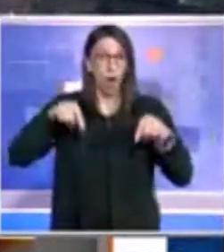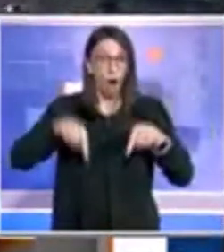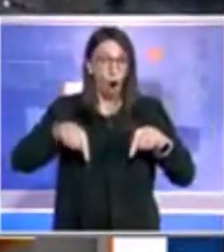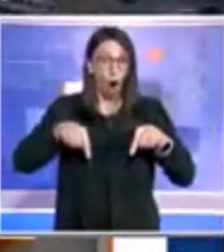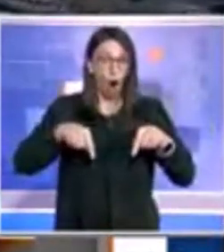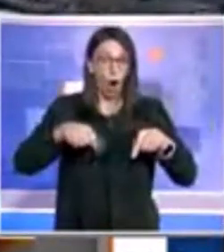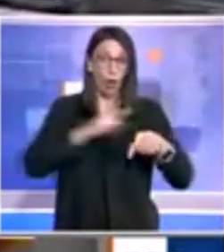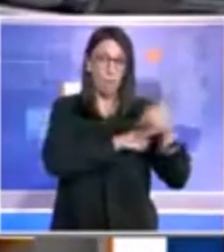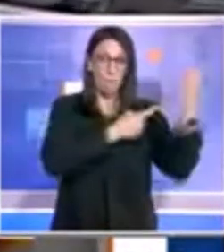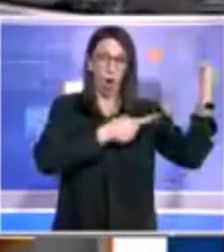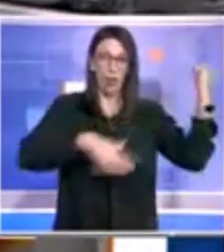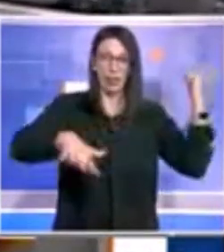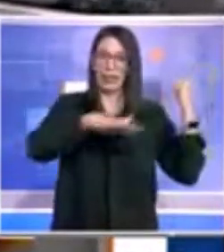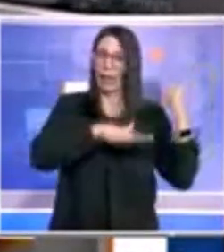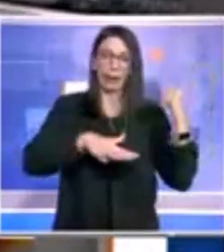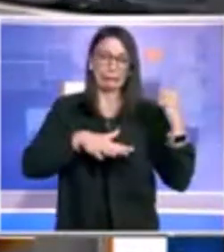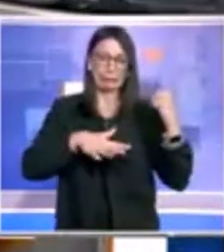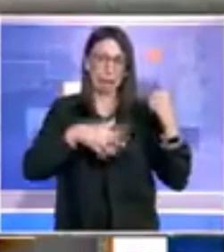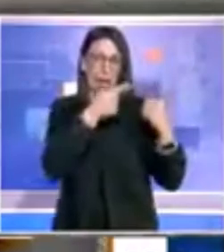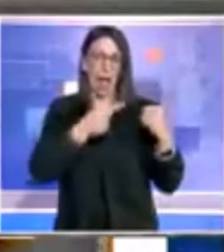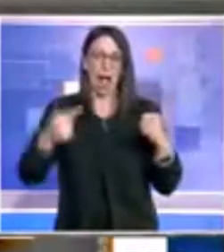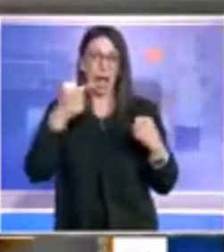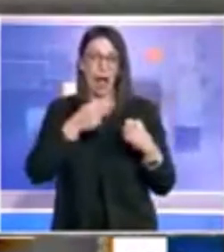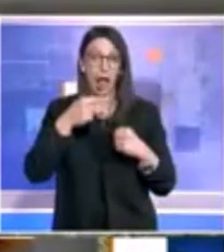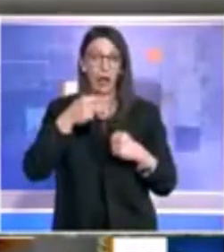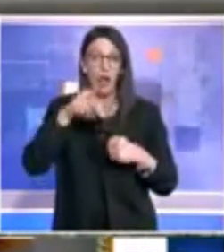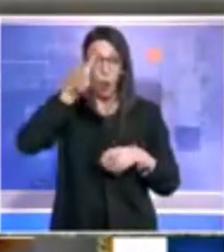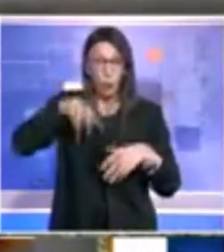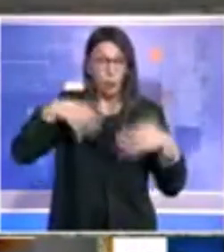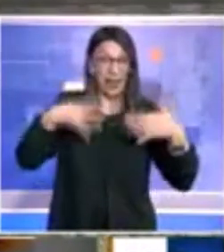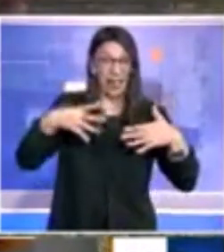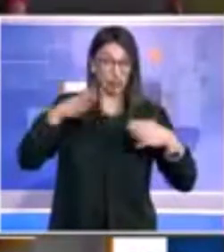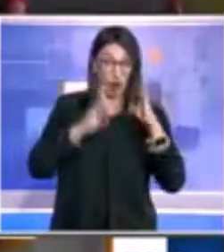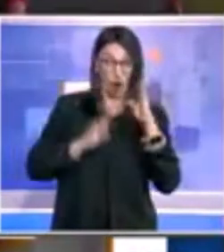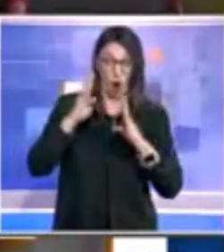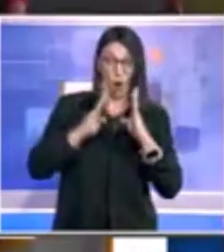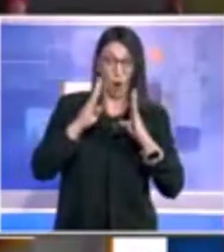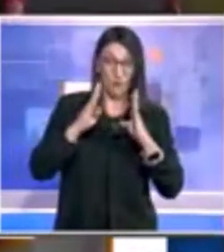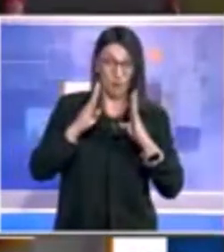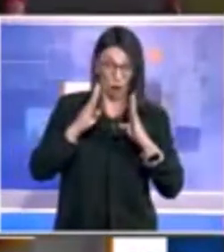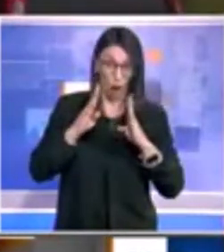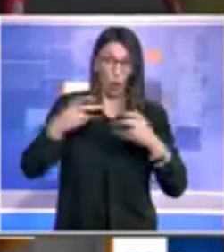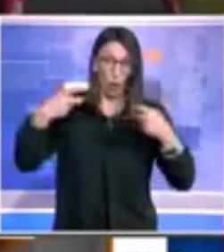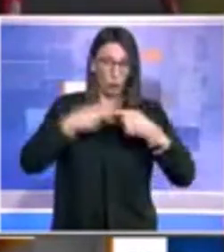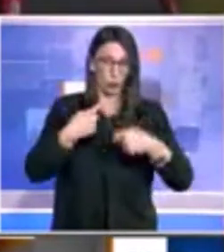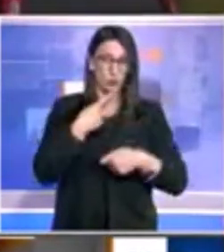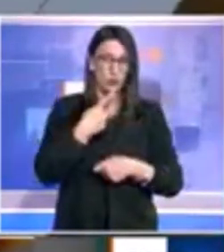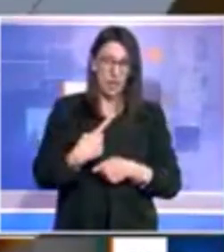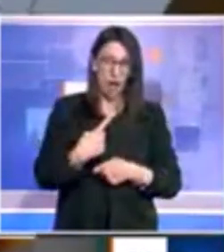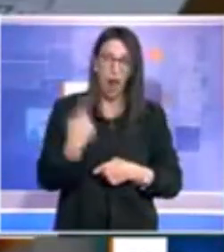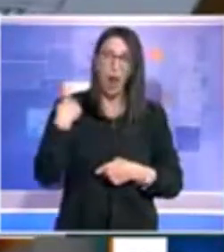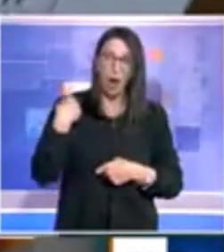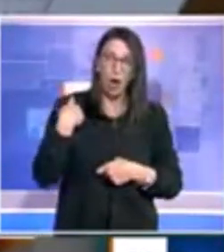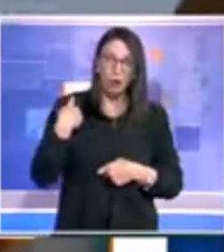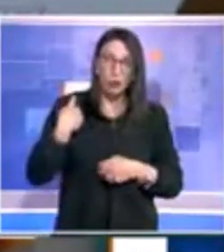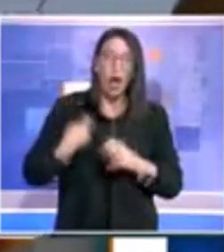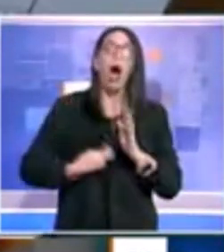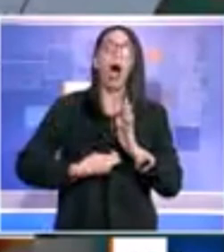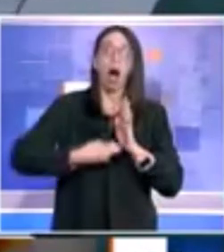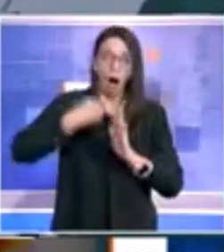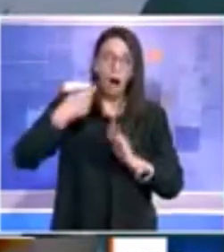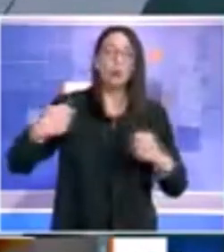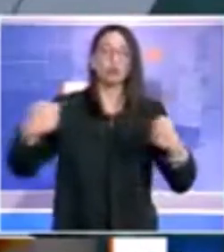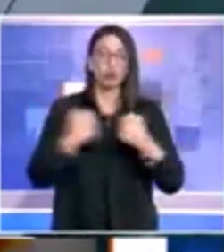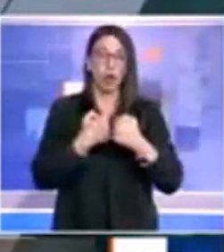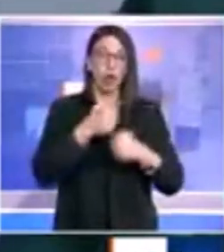nel potentino pare non dar frutti rispetto al 2019 hanno preso a riferimento da Bruxelles L'anno scorso sono aumentati tanto gli